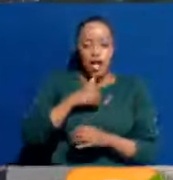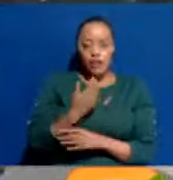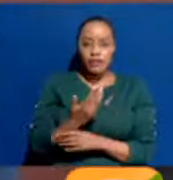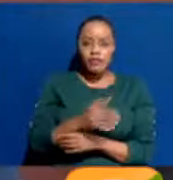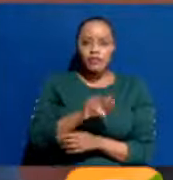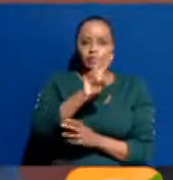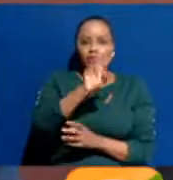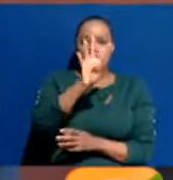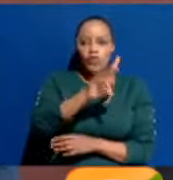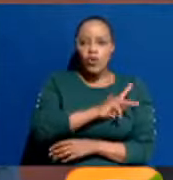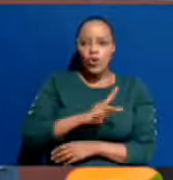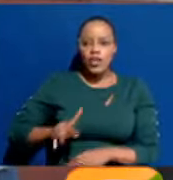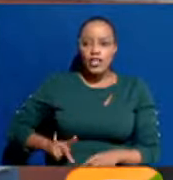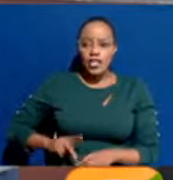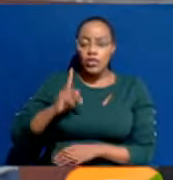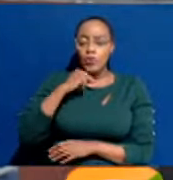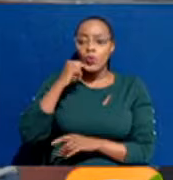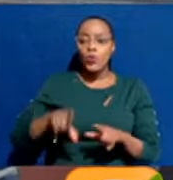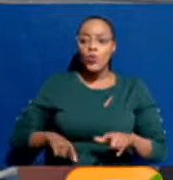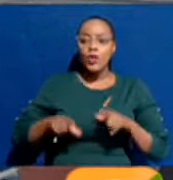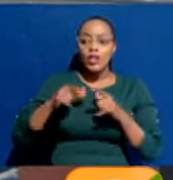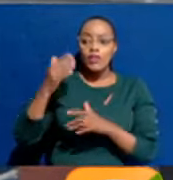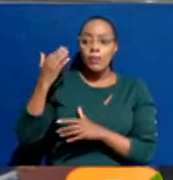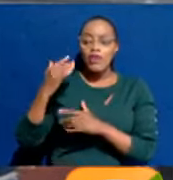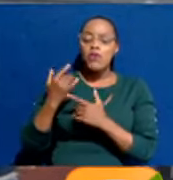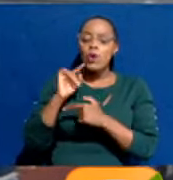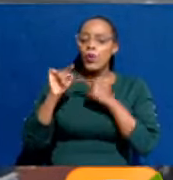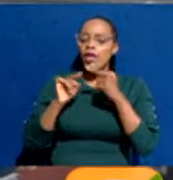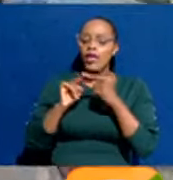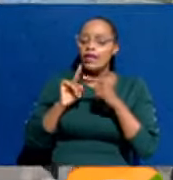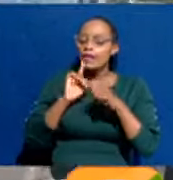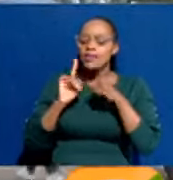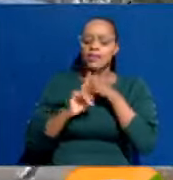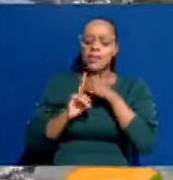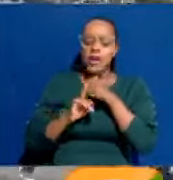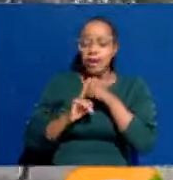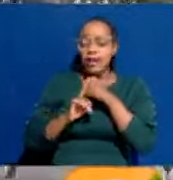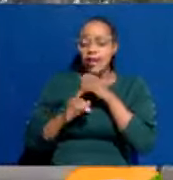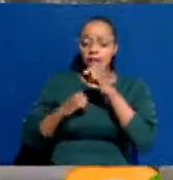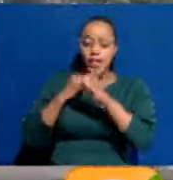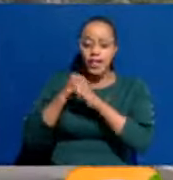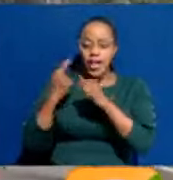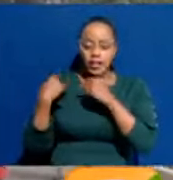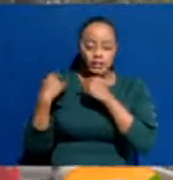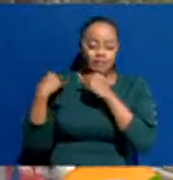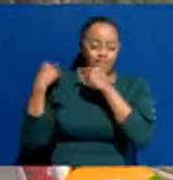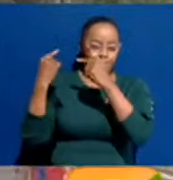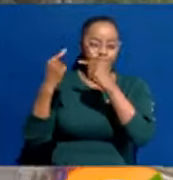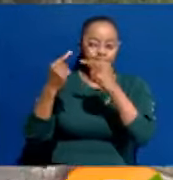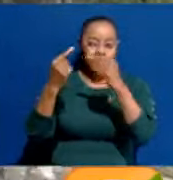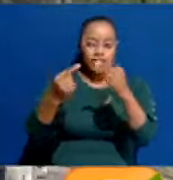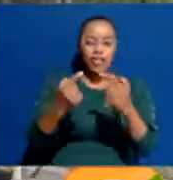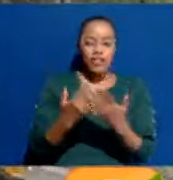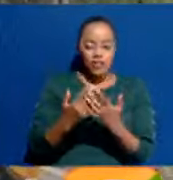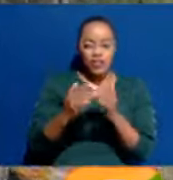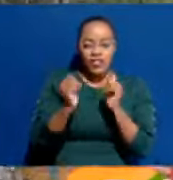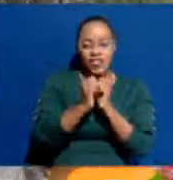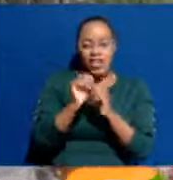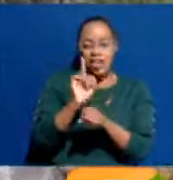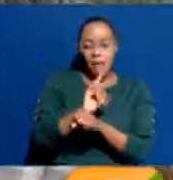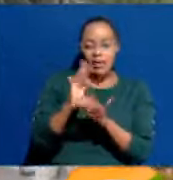24 walioishi hapa yapata miaka 600 sasa. Matembezi haya yanachukua dakika 10